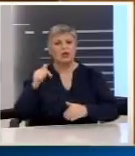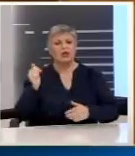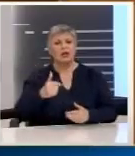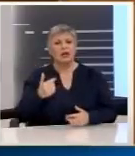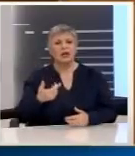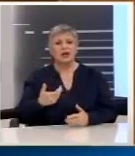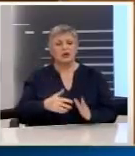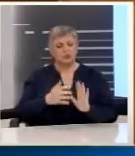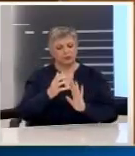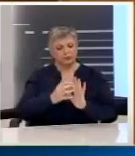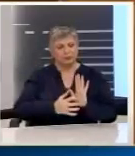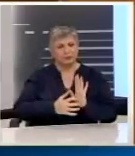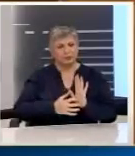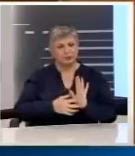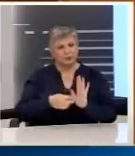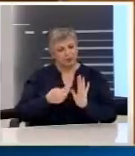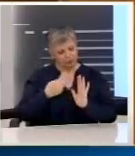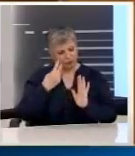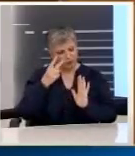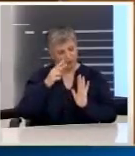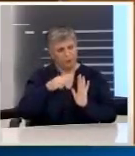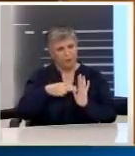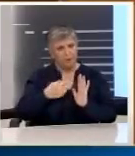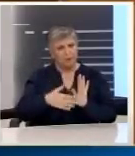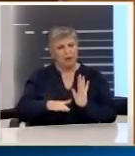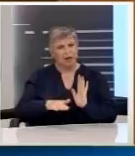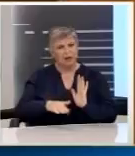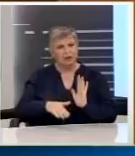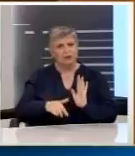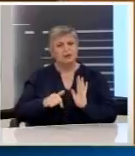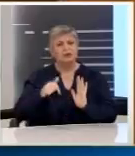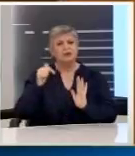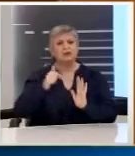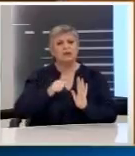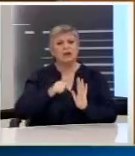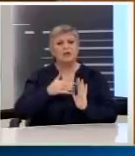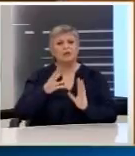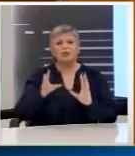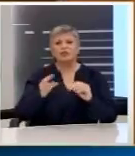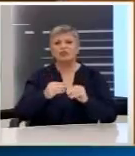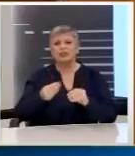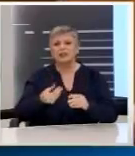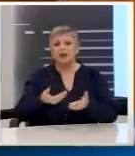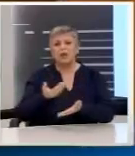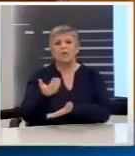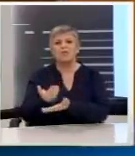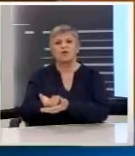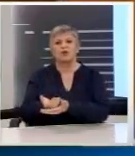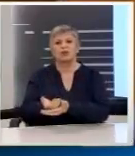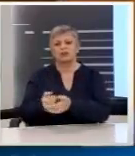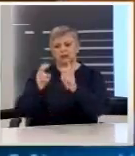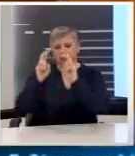της Εξεταστικής Επιτροπής. Και στην πρόταση αυτή γράφετε εσείς, δεν το λέω εγώ,